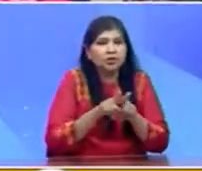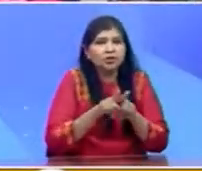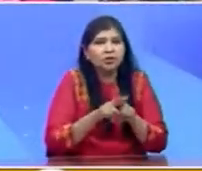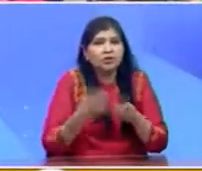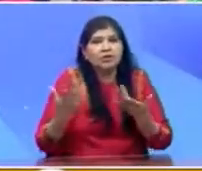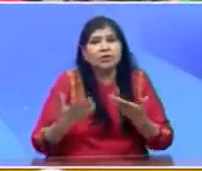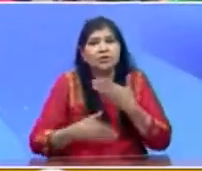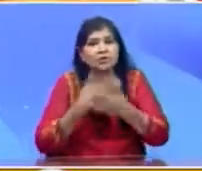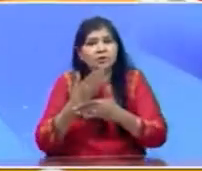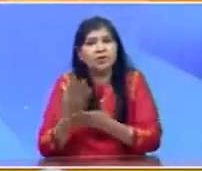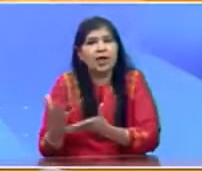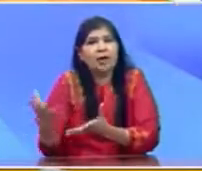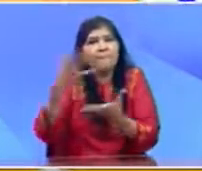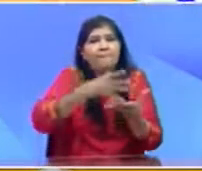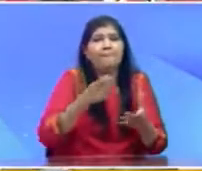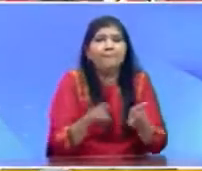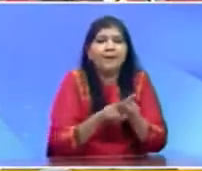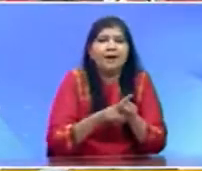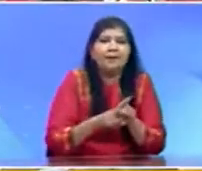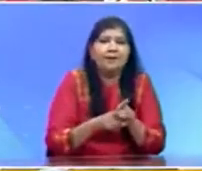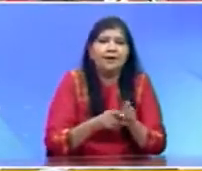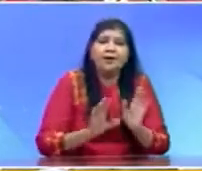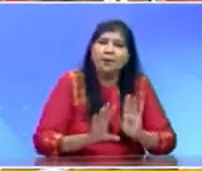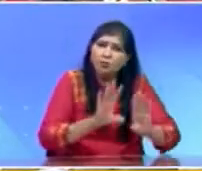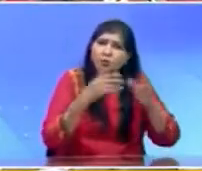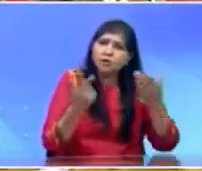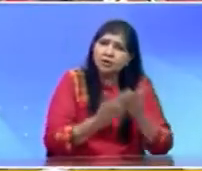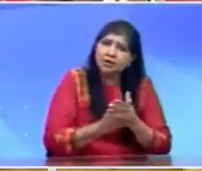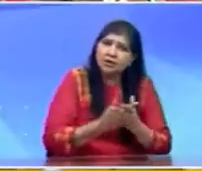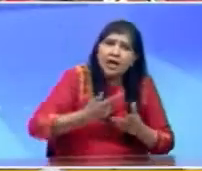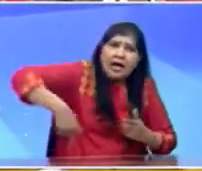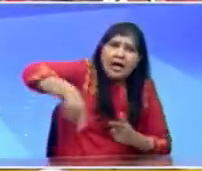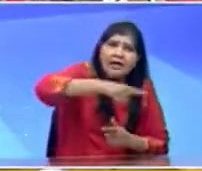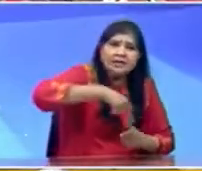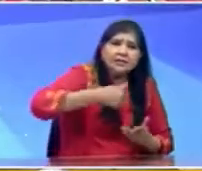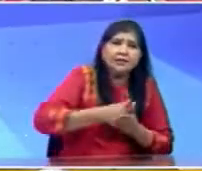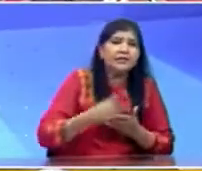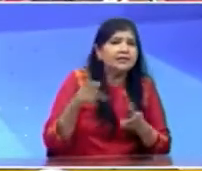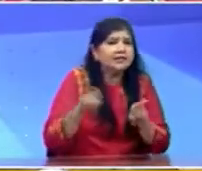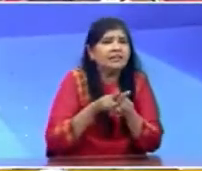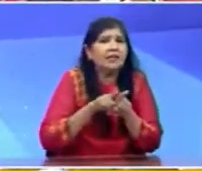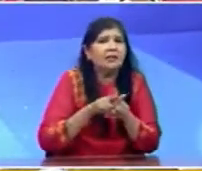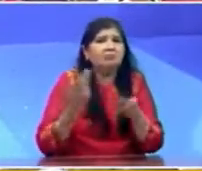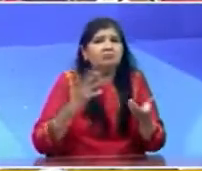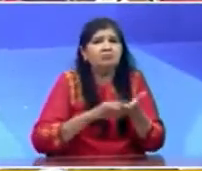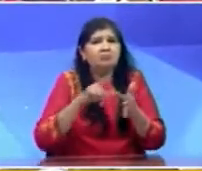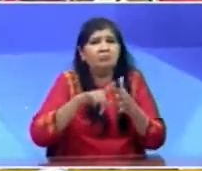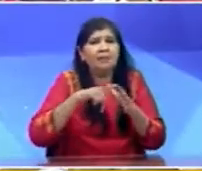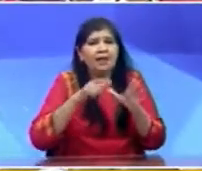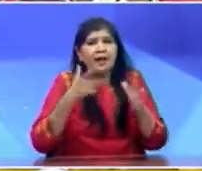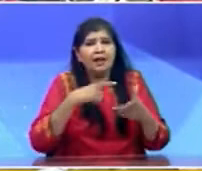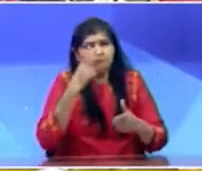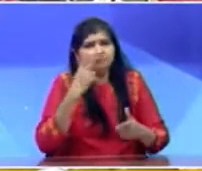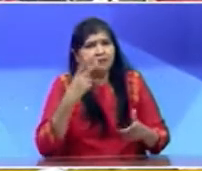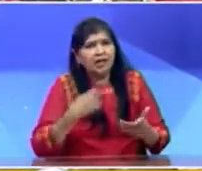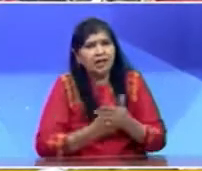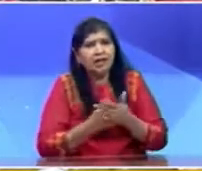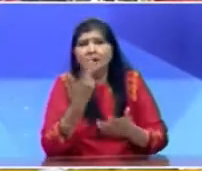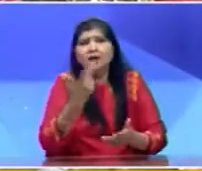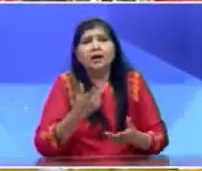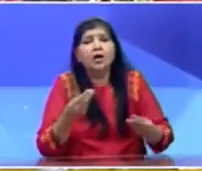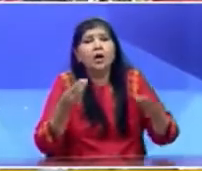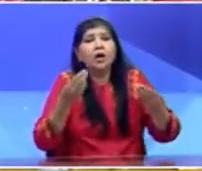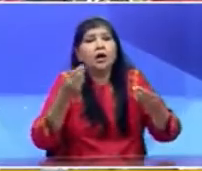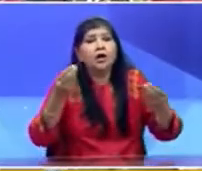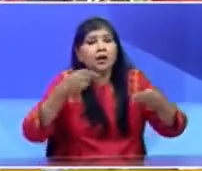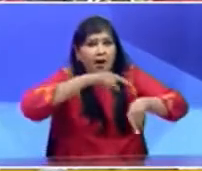बहुत बड़ा स्रोत होते हैं। आपके आसपास भी ऐसे ही कई मेले होते होंगे। आधुनिक